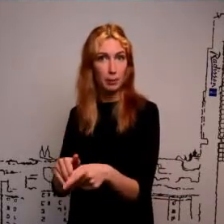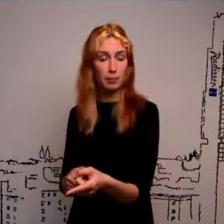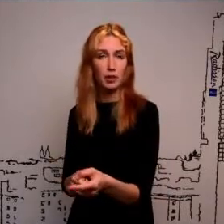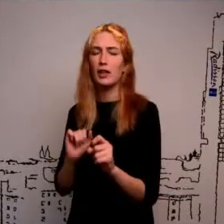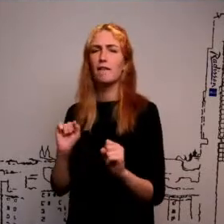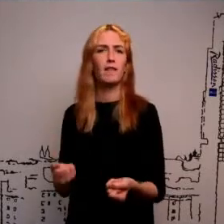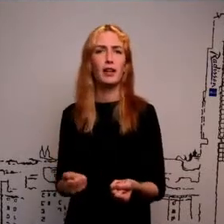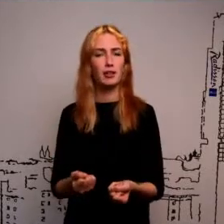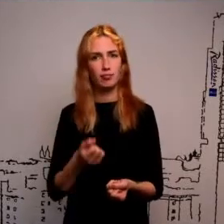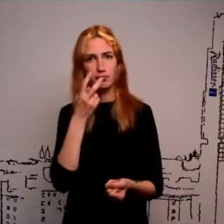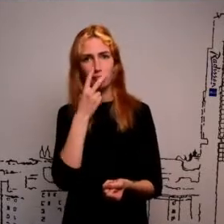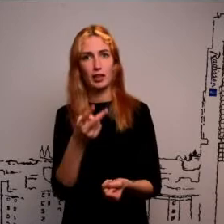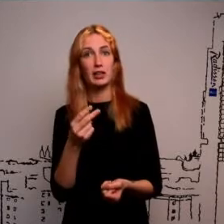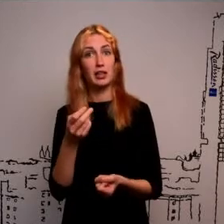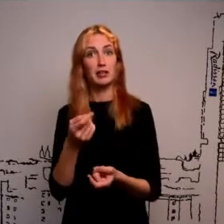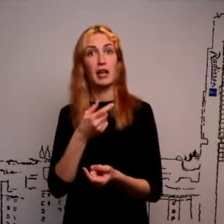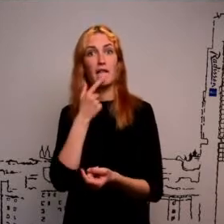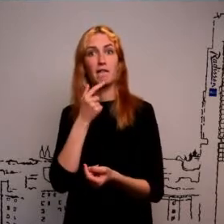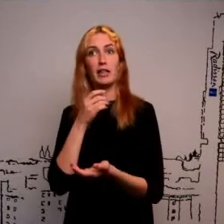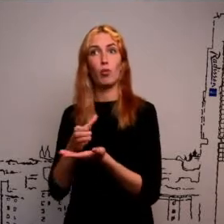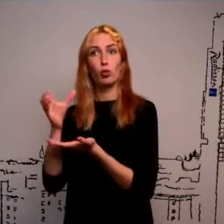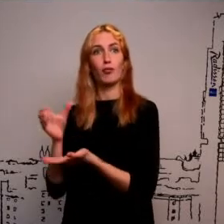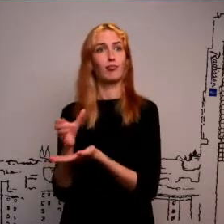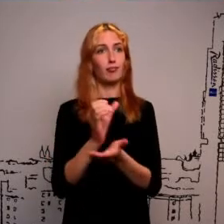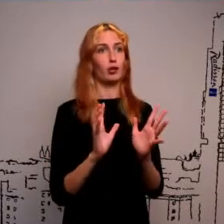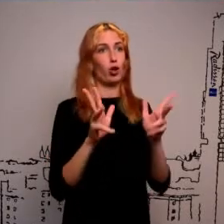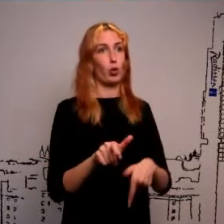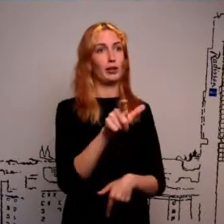te ikkagi seda ka, et viina pudeli eest traktoristile makstakse?